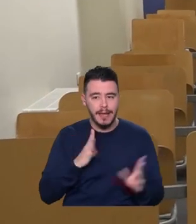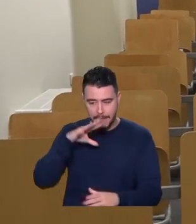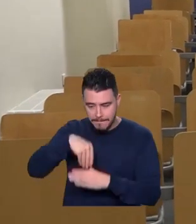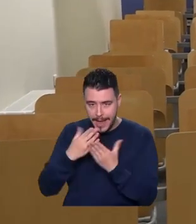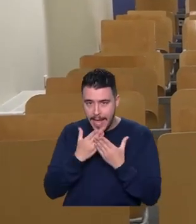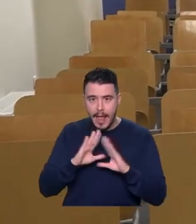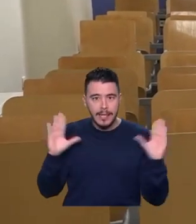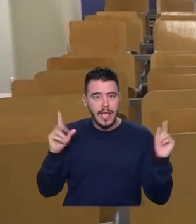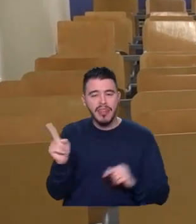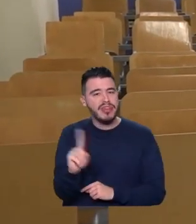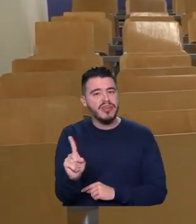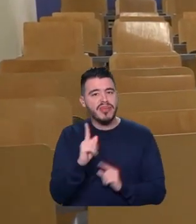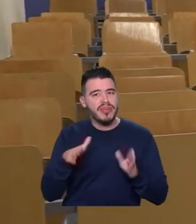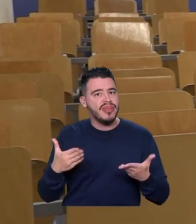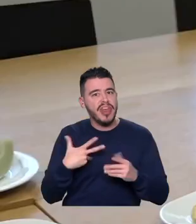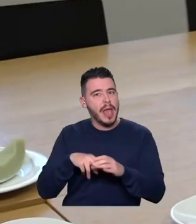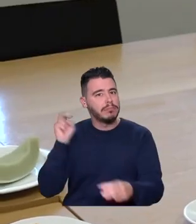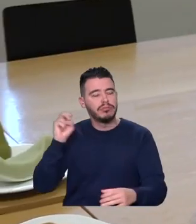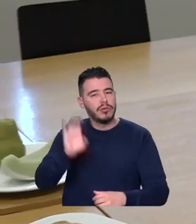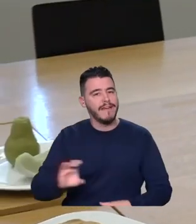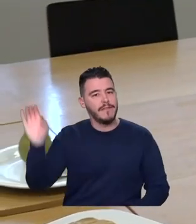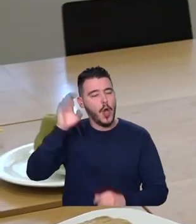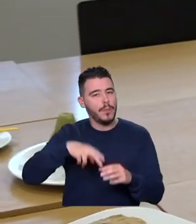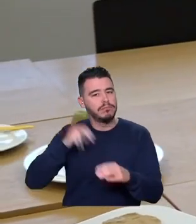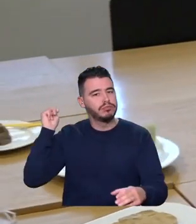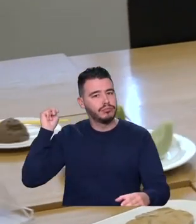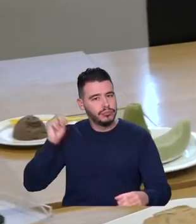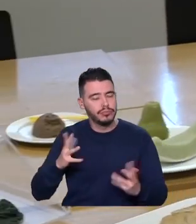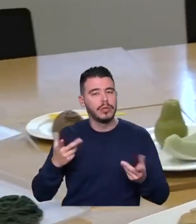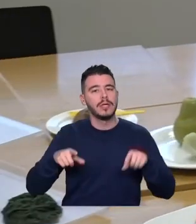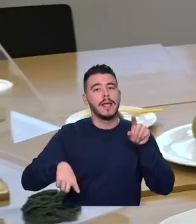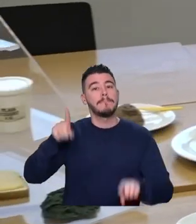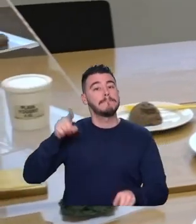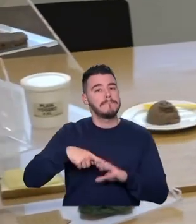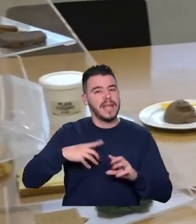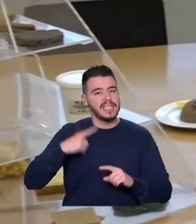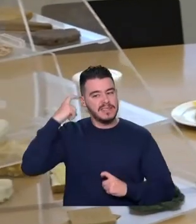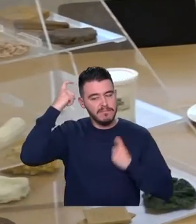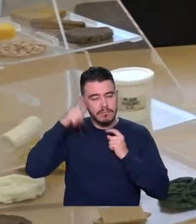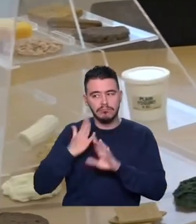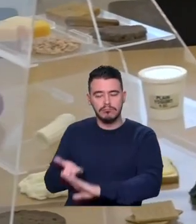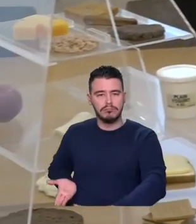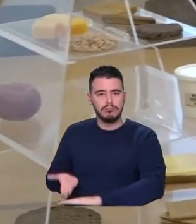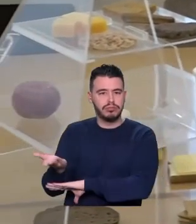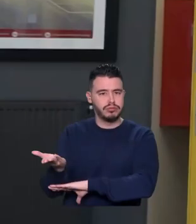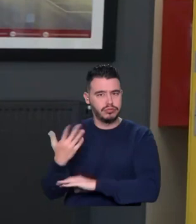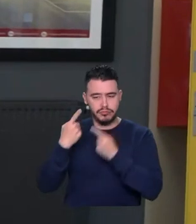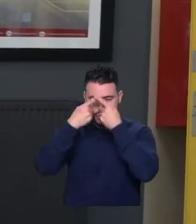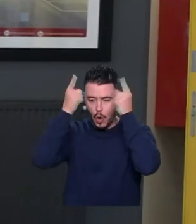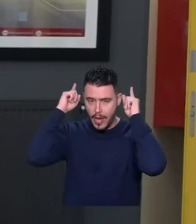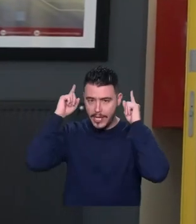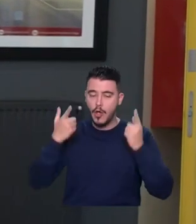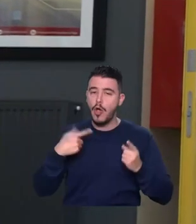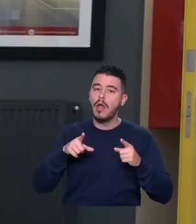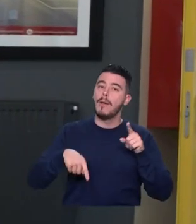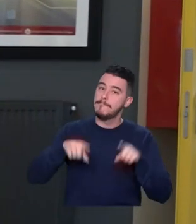και ενώ οι απόφοιτοι κολεγίων ετοιμάζονται να προσφύγουν στη δικαιοσύνη κατά των σχολών τους, ο πρόεδρος του Μητροπολιτικού Κολεγίου δηλώνει πως το θέμα έχει λυθεί. Με παρέμβαση